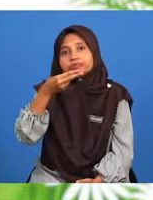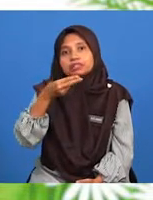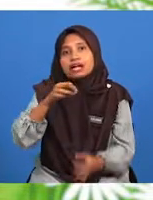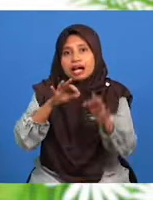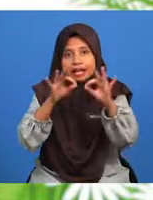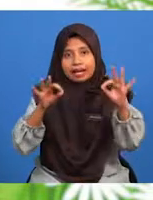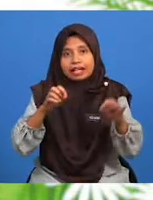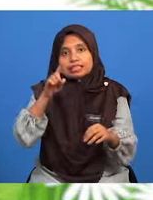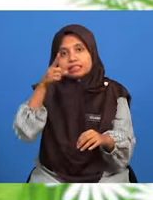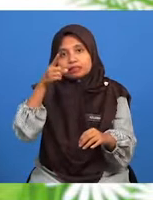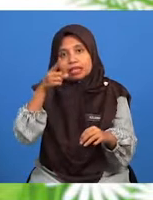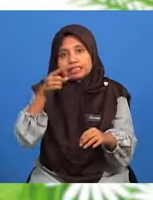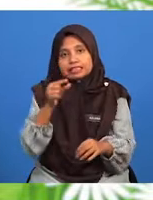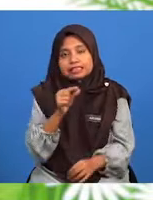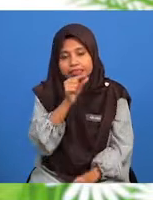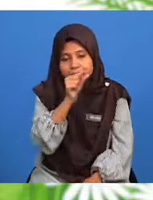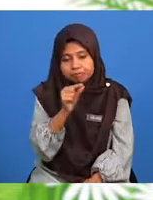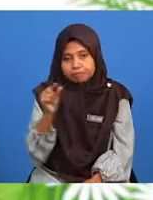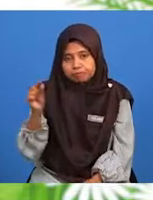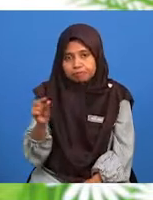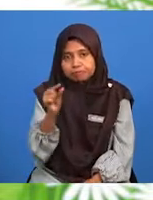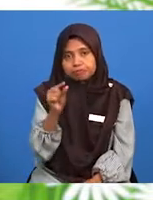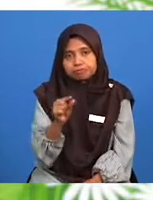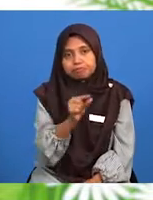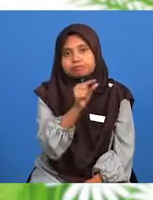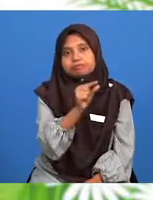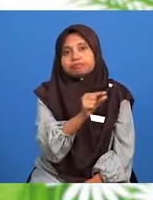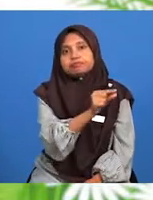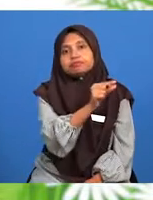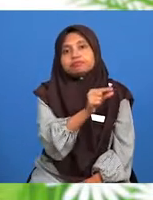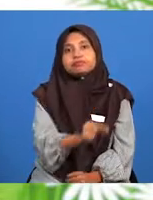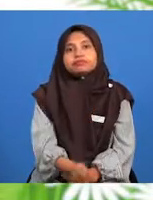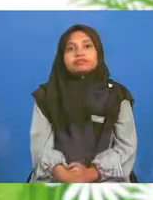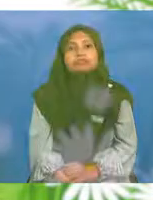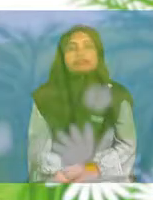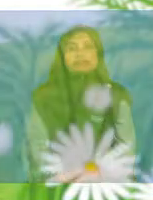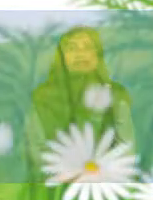A'udzu billahi minasyaitonir rajim.